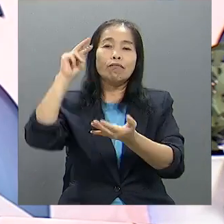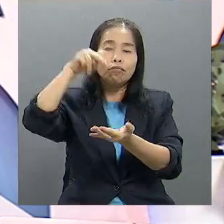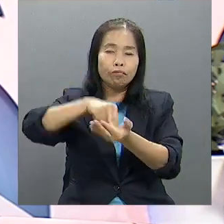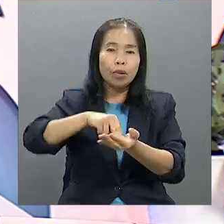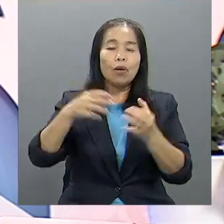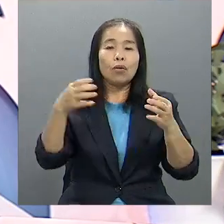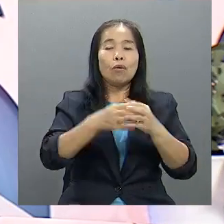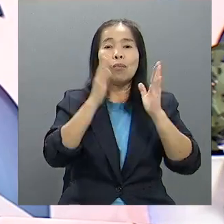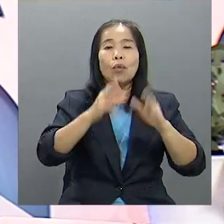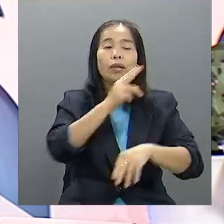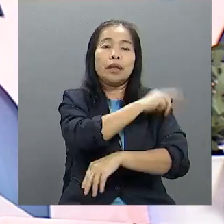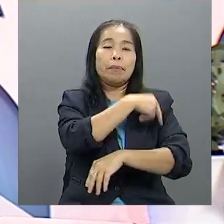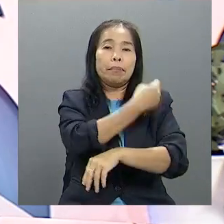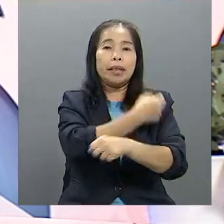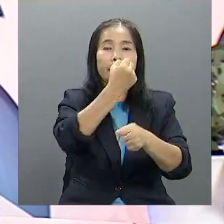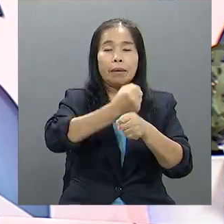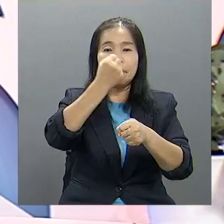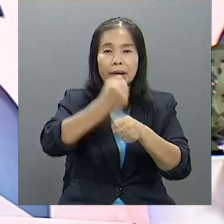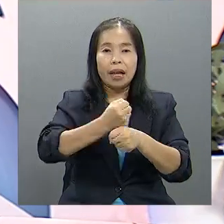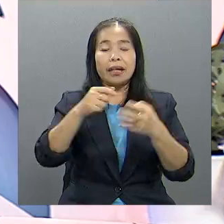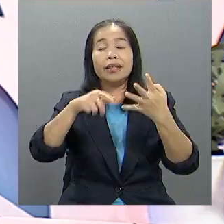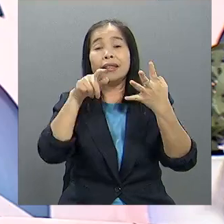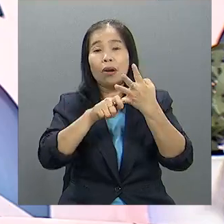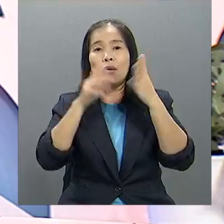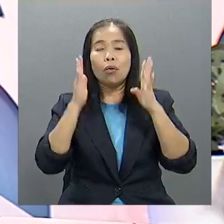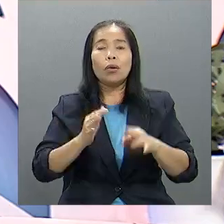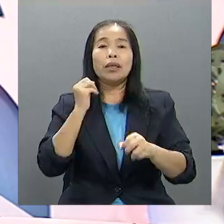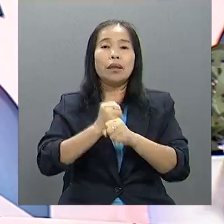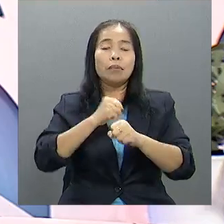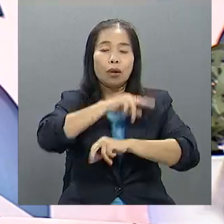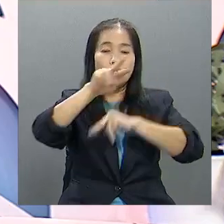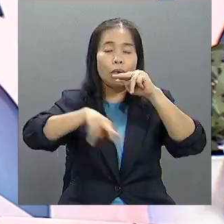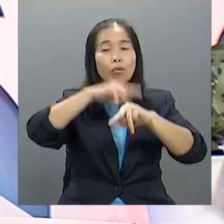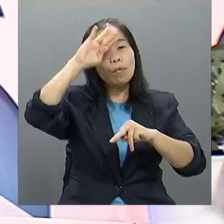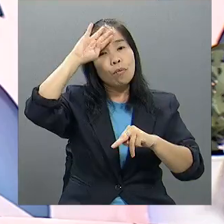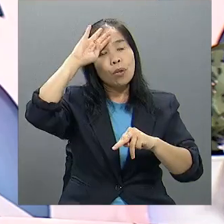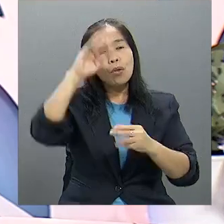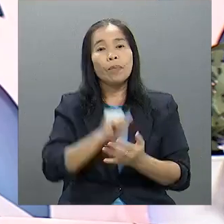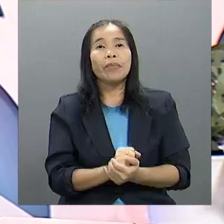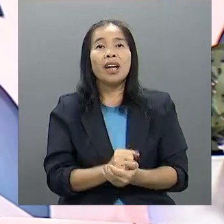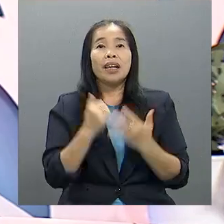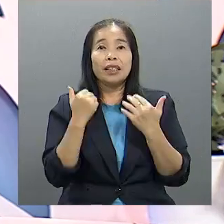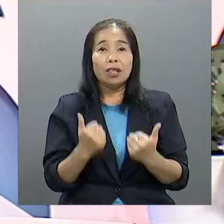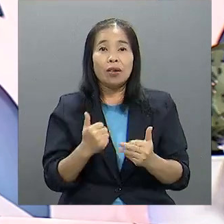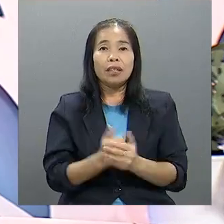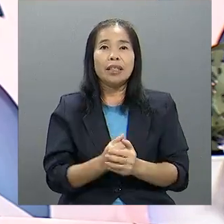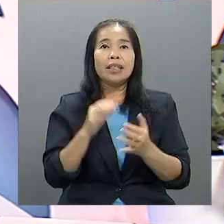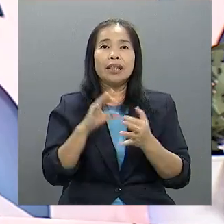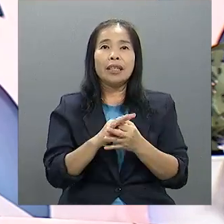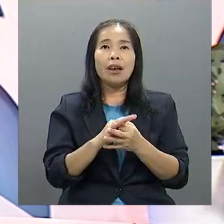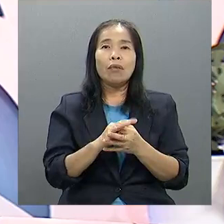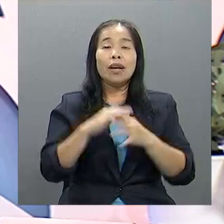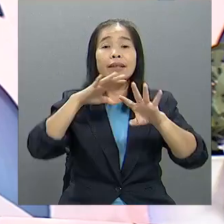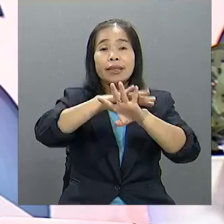การแพทย์และกลุ่มที่4ก็คือเจ้าหน้าที่ควบคุมโรคนั่นเองค่ะซึ่งในส่วนของ Scan and Go นี้นะคะยังได้รับร